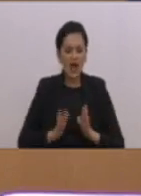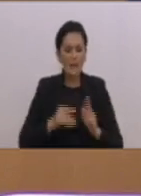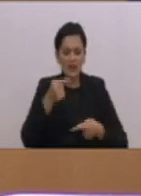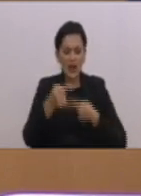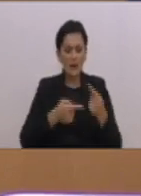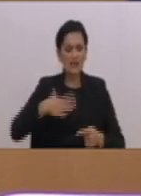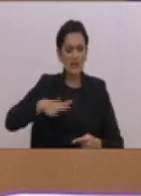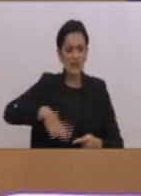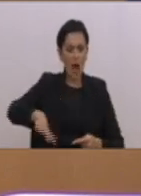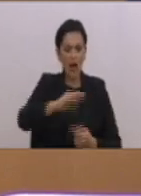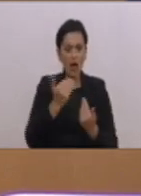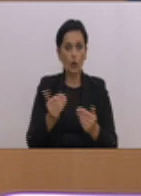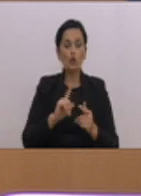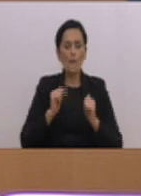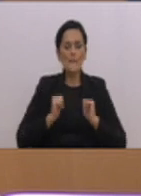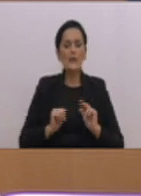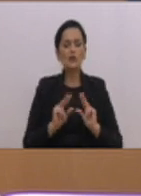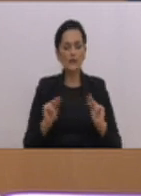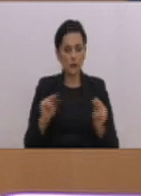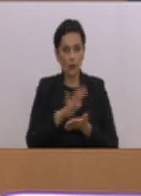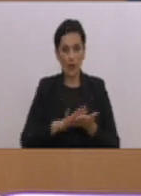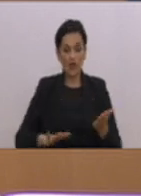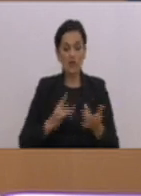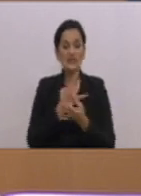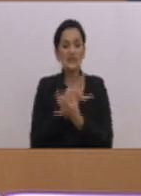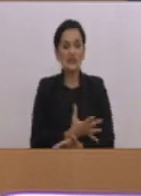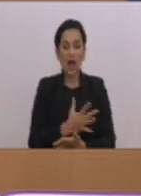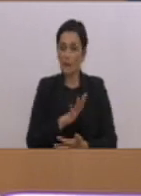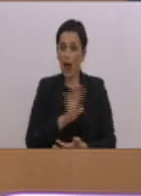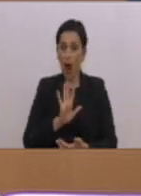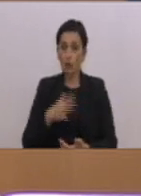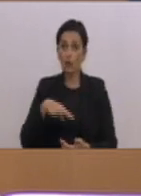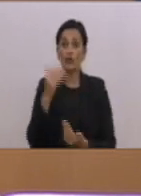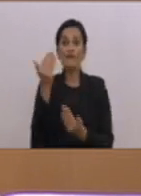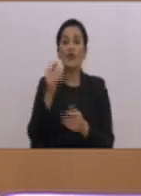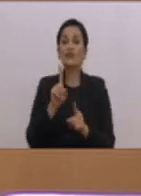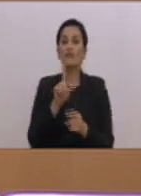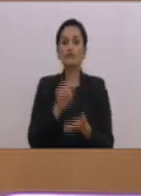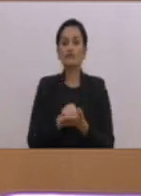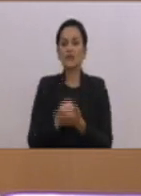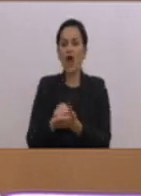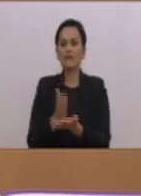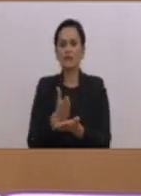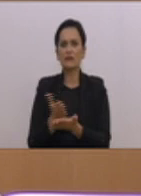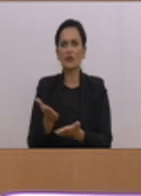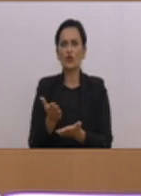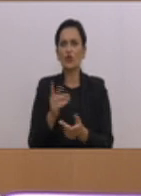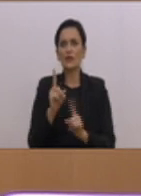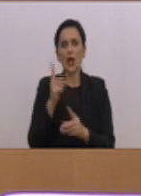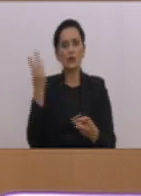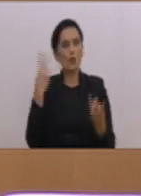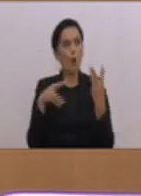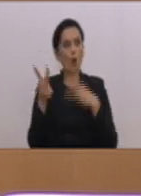საქართველოს, რომ მშვიდობიანად გავაგრძელოთ ამ სიღარიბე არ იყოს ქვეყანაში. Თქვენ დაკავებული ხართ რაღაცა